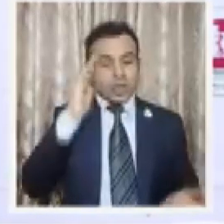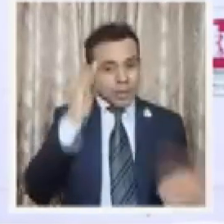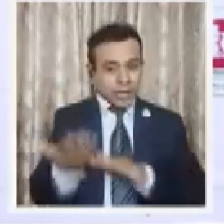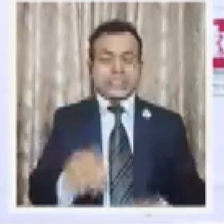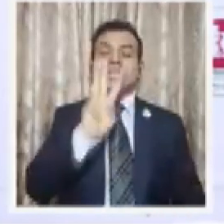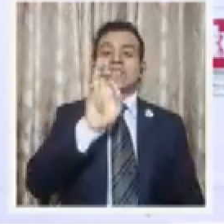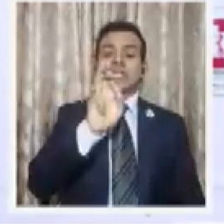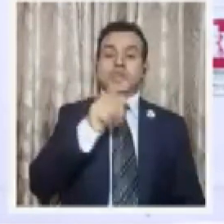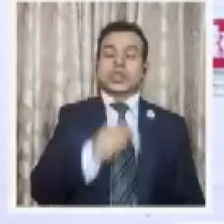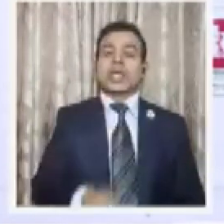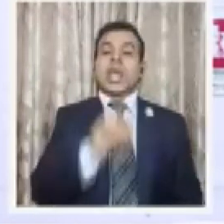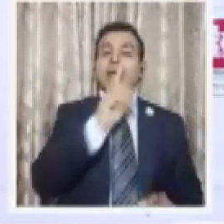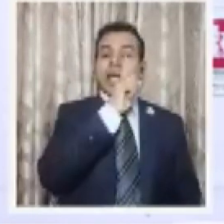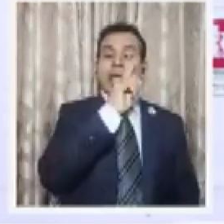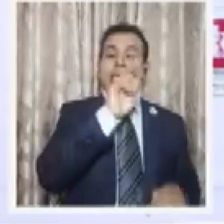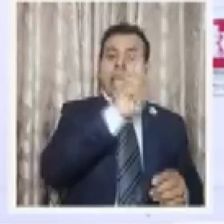0.60%,